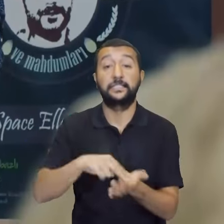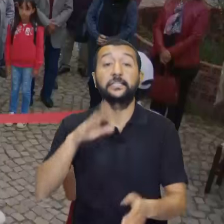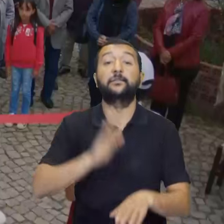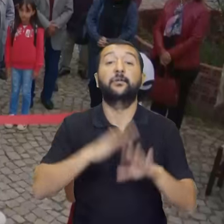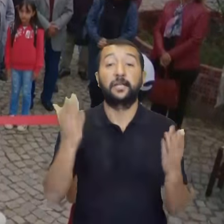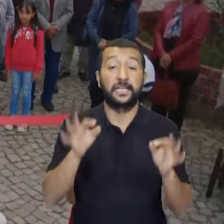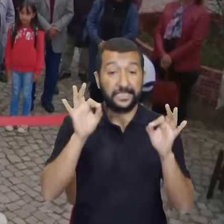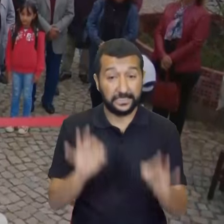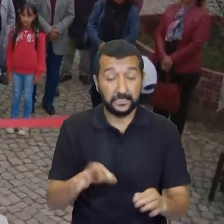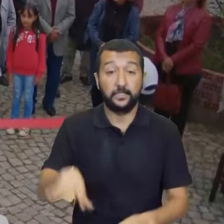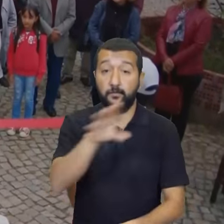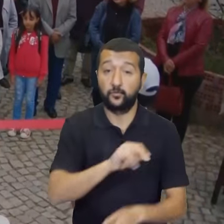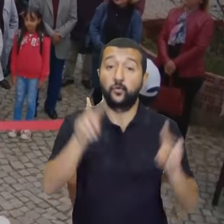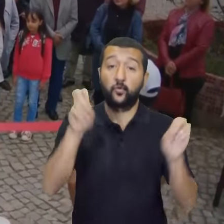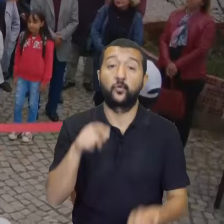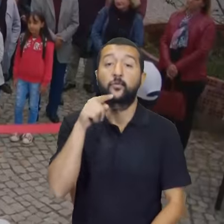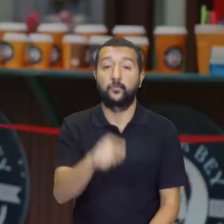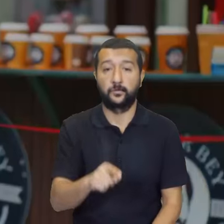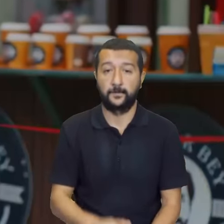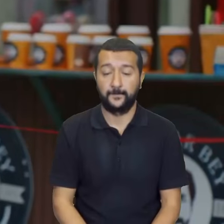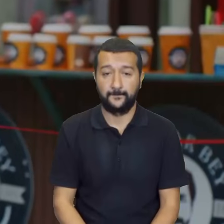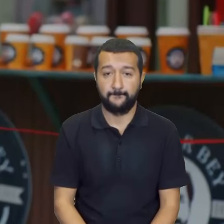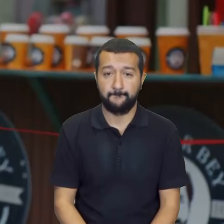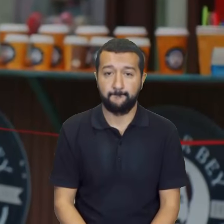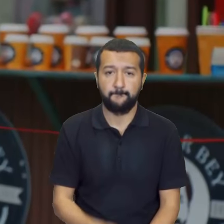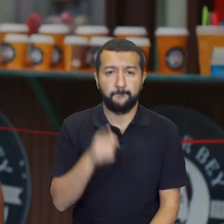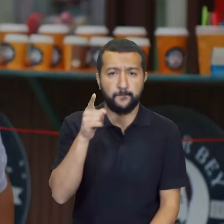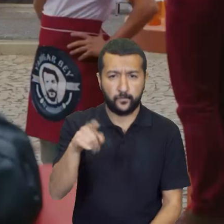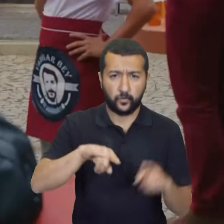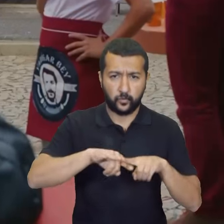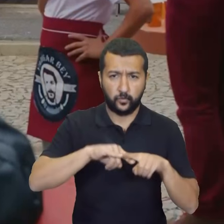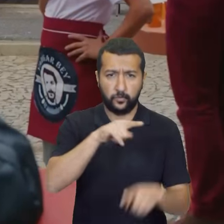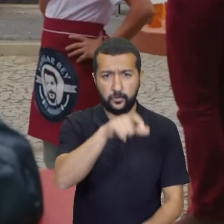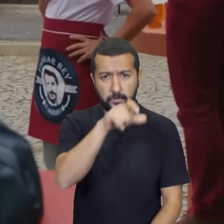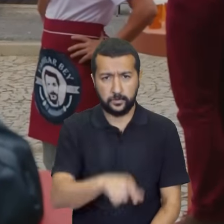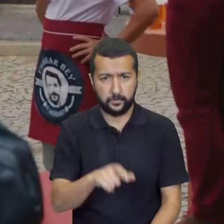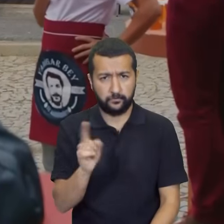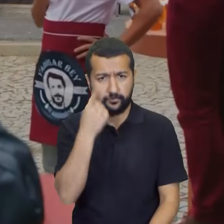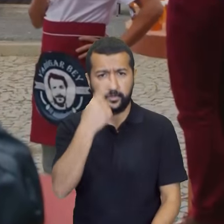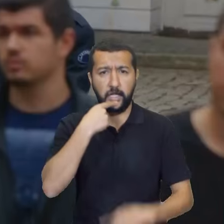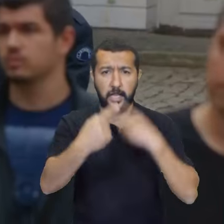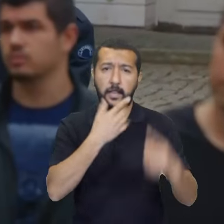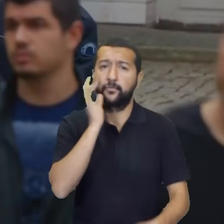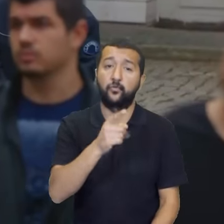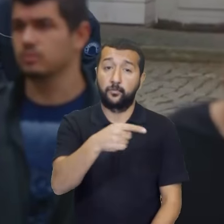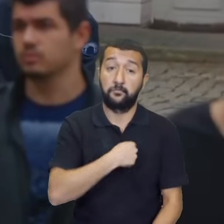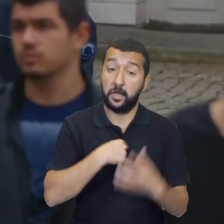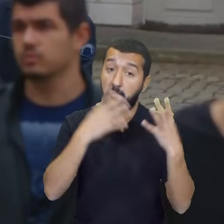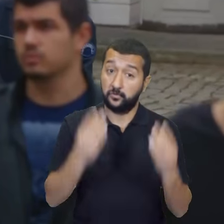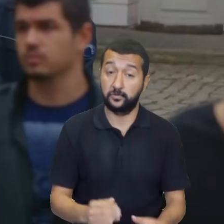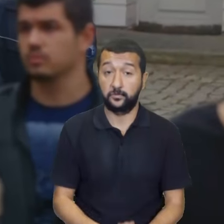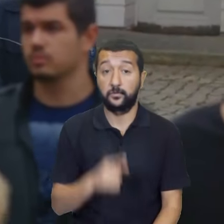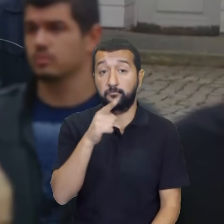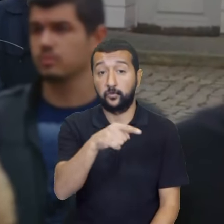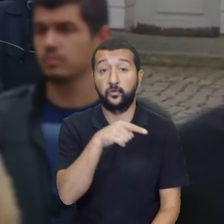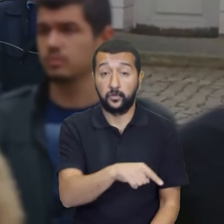çıkmamak. İşte bütün mesele bu. Ya Hulusi, bu buzu katmayı hiç beceremiyor ya. Ben olacaktım ki.